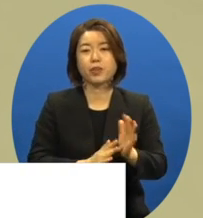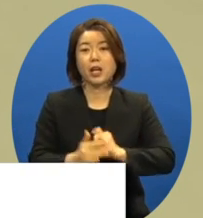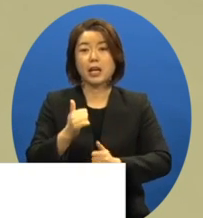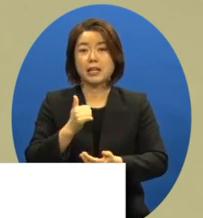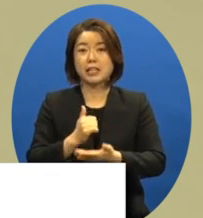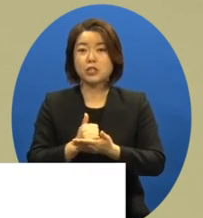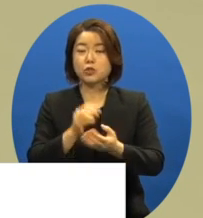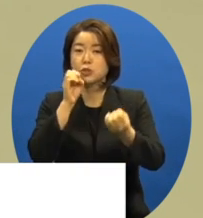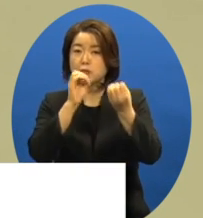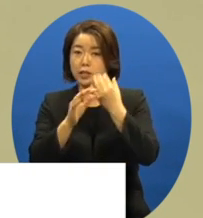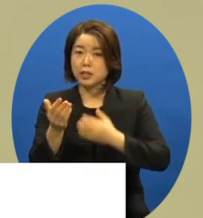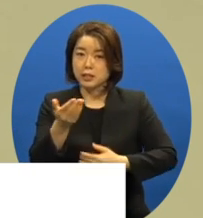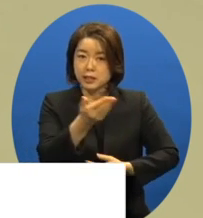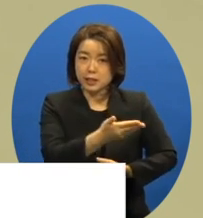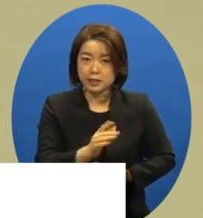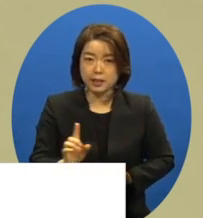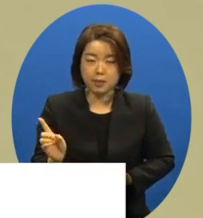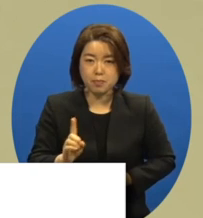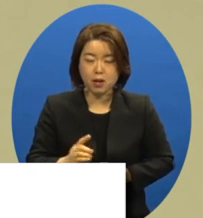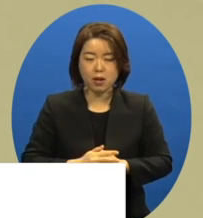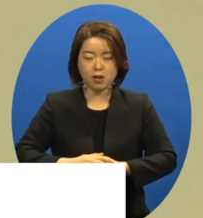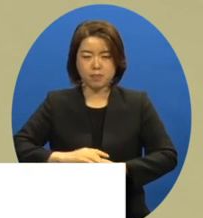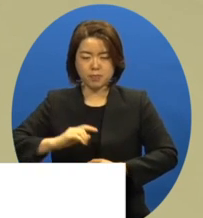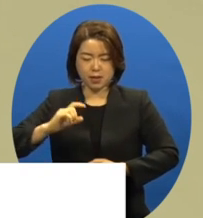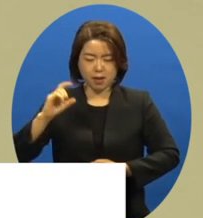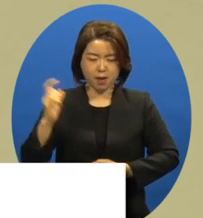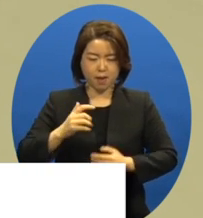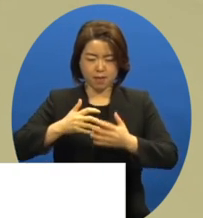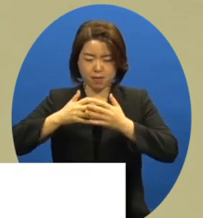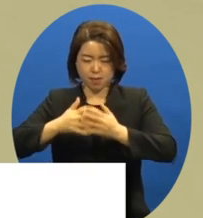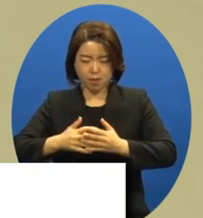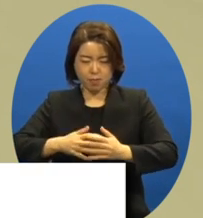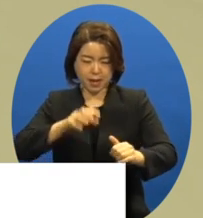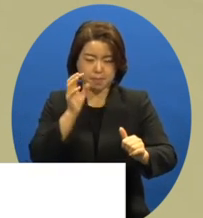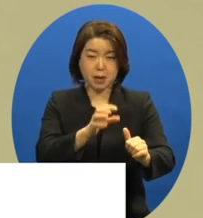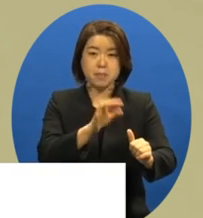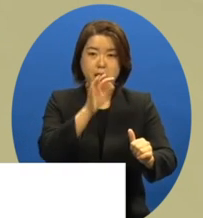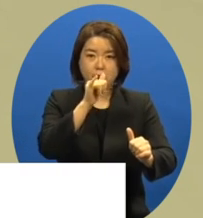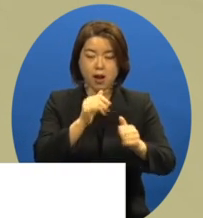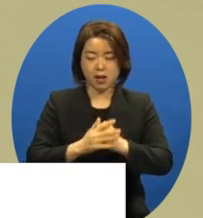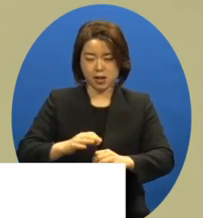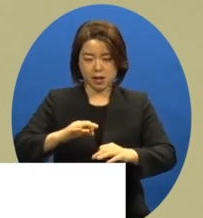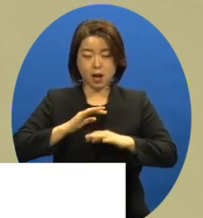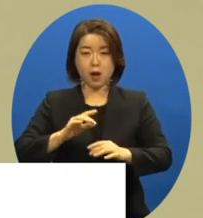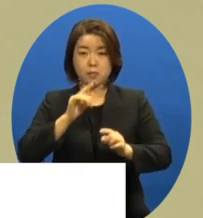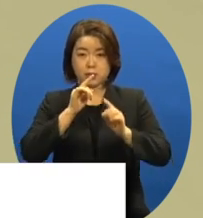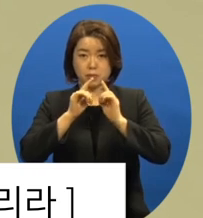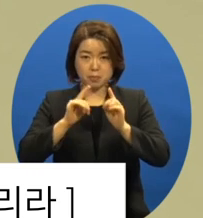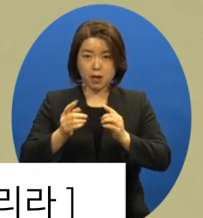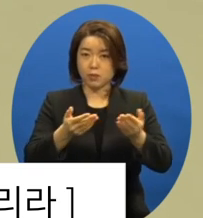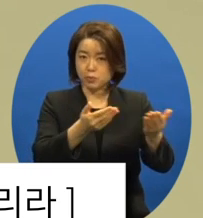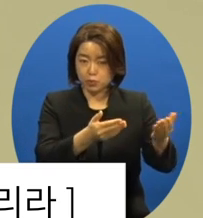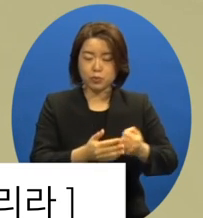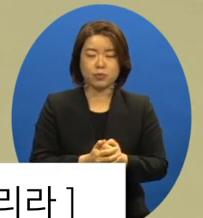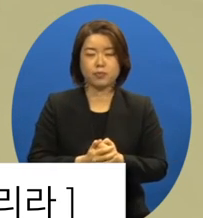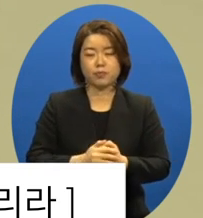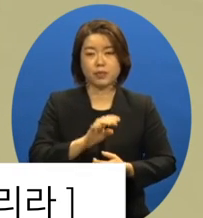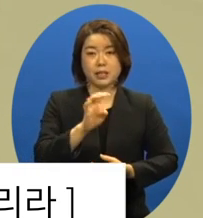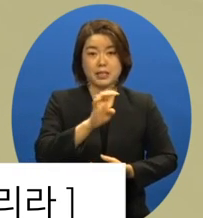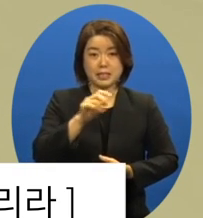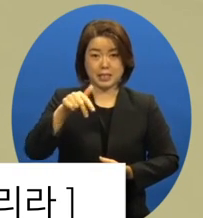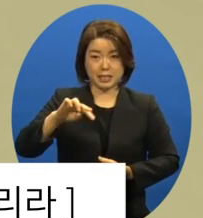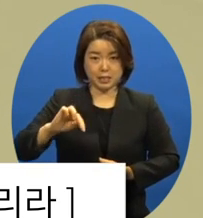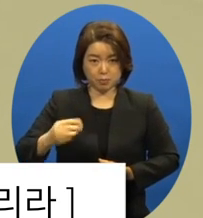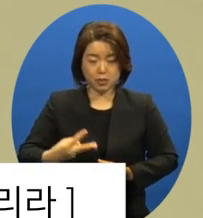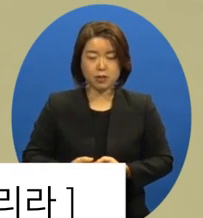예수님께서 그 바리새인들에게 아주 엄히 책망을 하시면서 깜짝 놀랄 말씀을 하셨습니다. 40절에